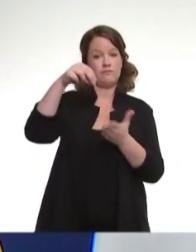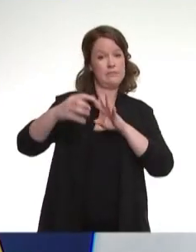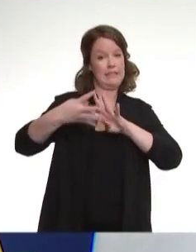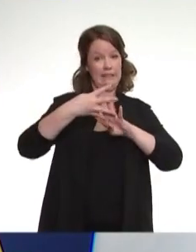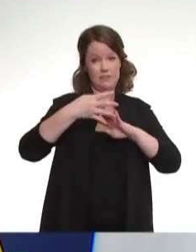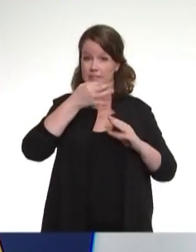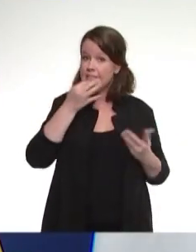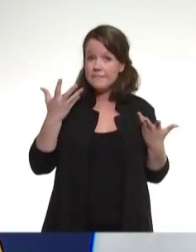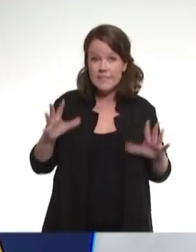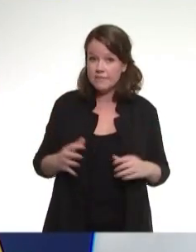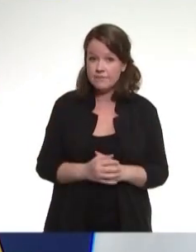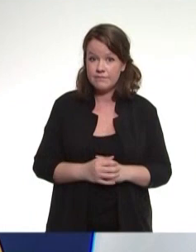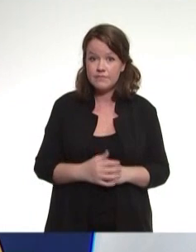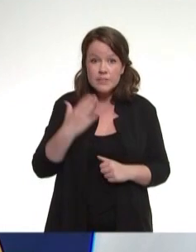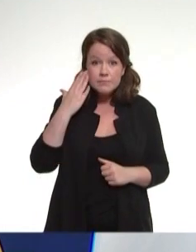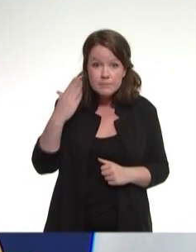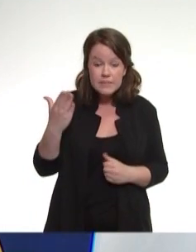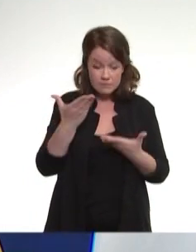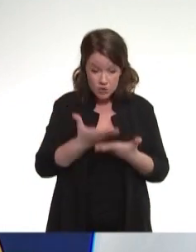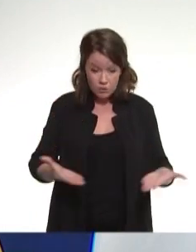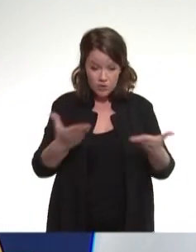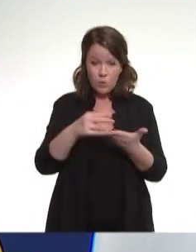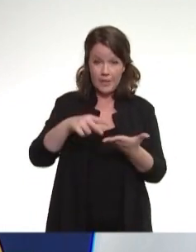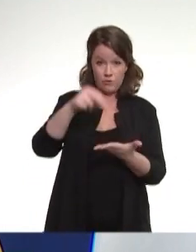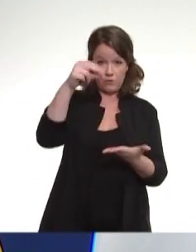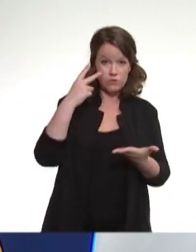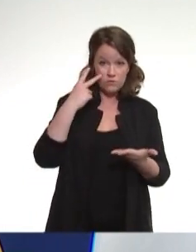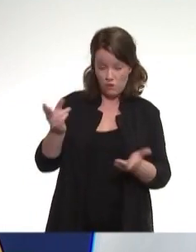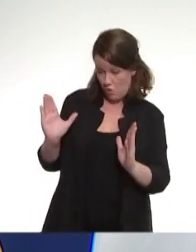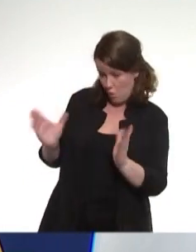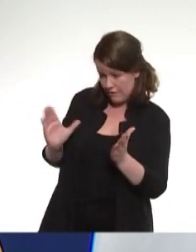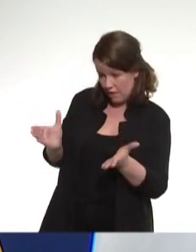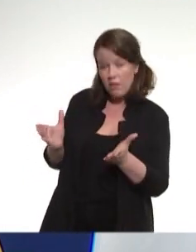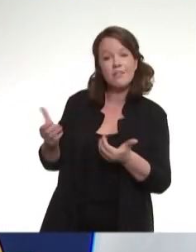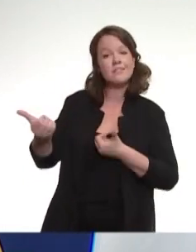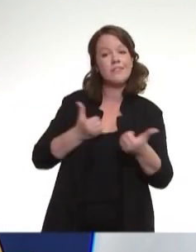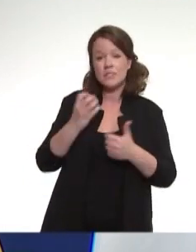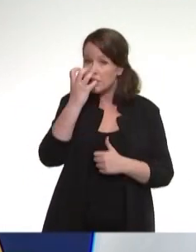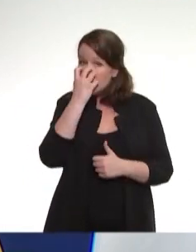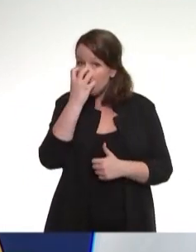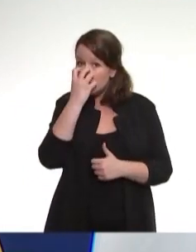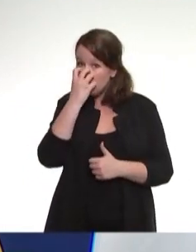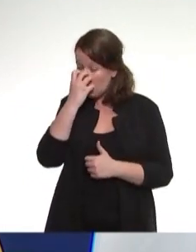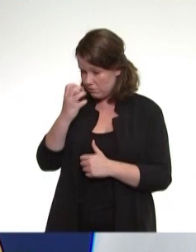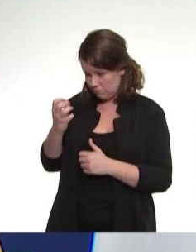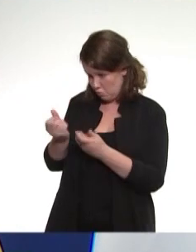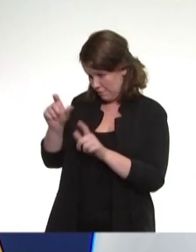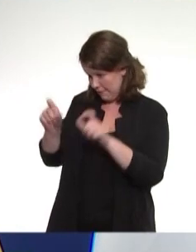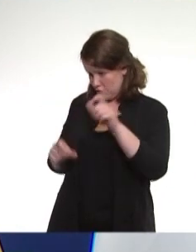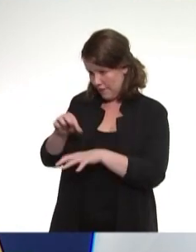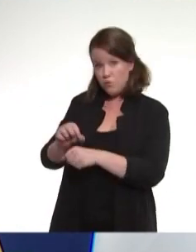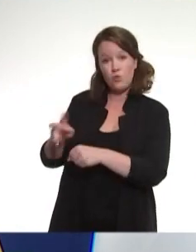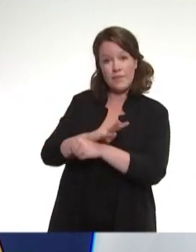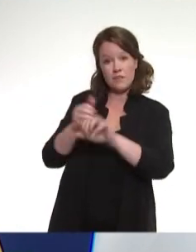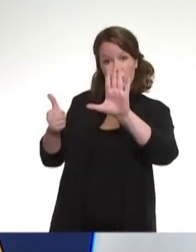territoire arrive à une saturation très important des réanimations par des malades atteints du coronavirus on a parlé de 60% 60% aujourd'hui